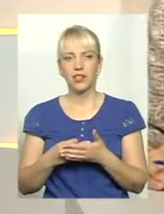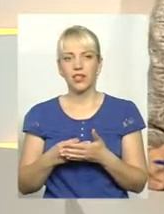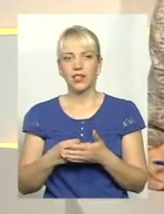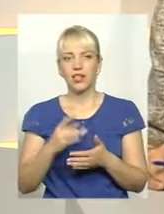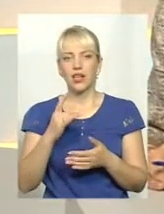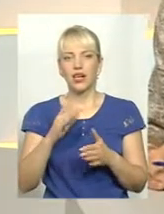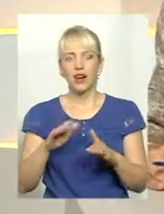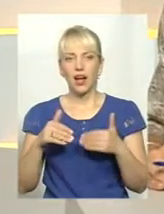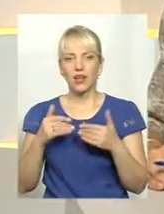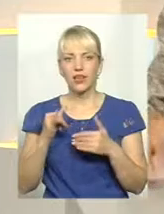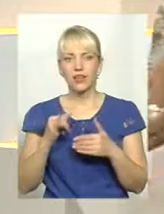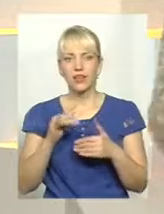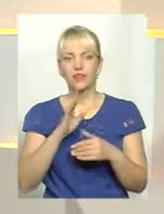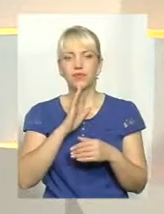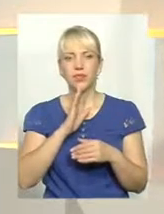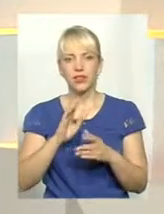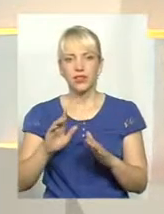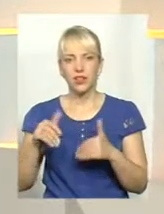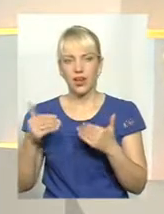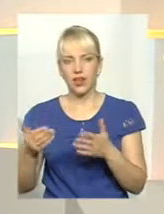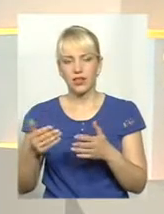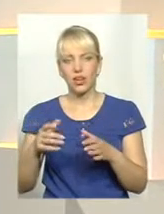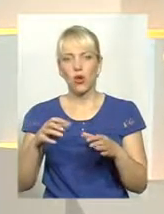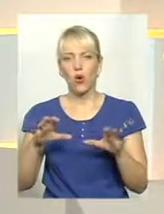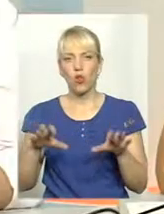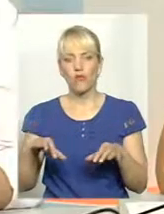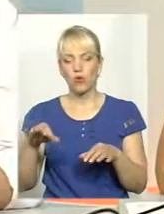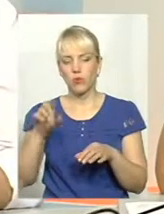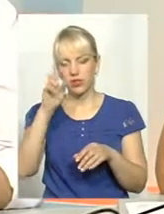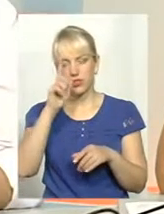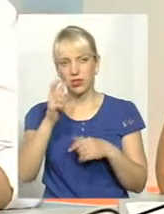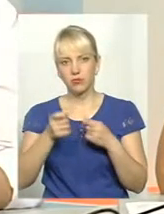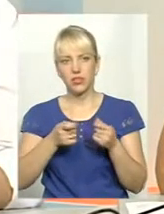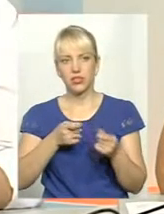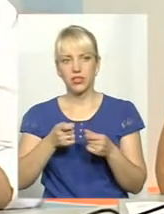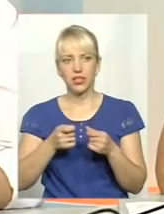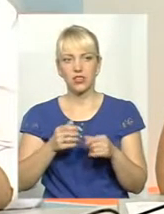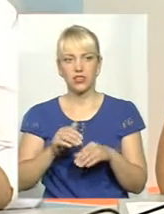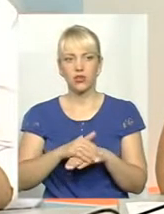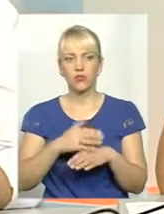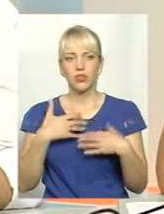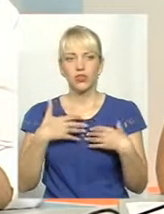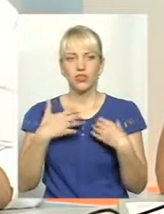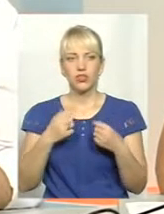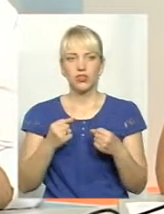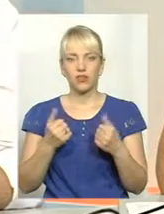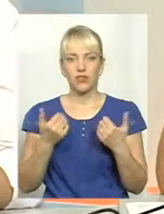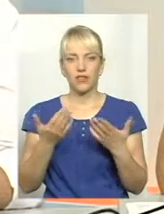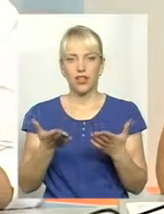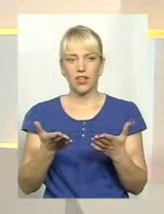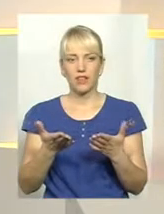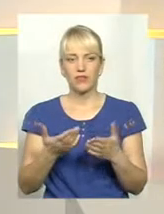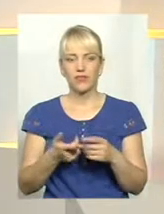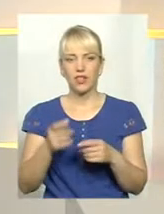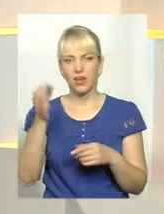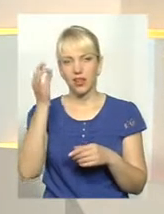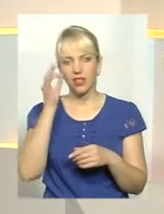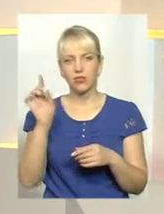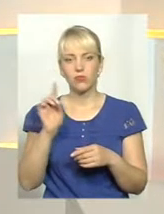Отже, сьогодні в прямому ефірі у нас Олег Черненко, голова громадської організації «Хмельницька ініціатива», та Людмила Черевченко,